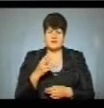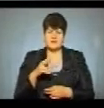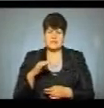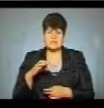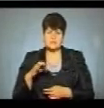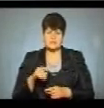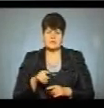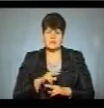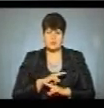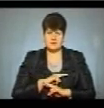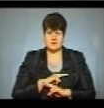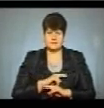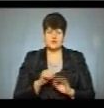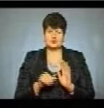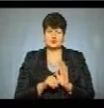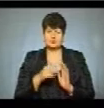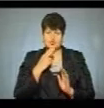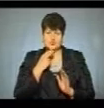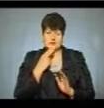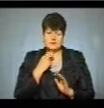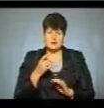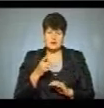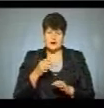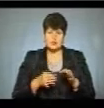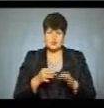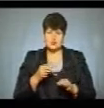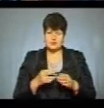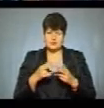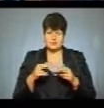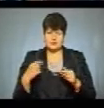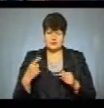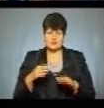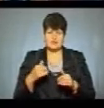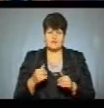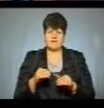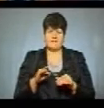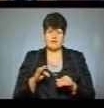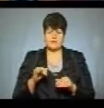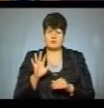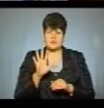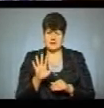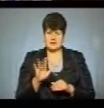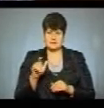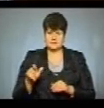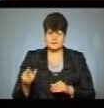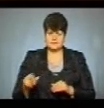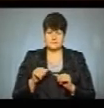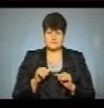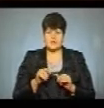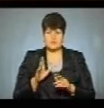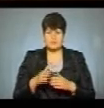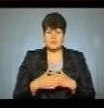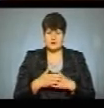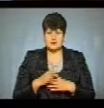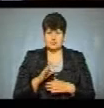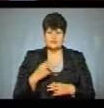вона померла. 6 червня Покровський райсуд Дніпропетровщини оголосив вирок 5 фігурантам справи Гандзюк. Вони покарання відбуватимуть